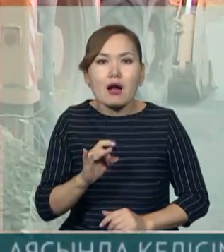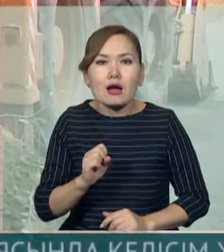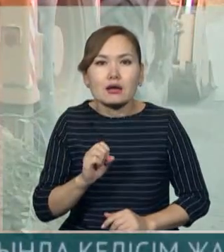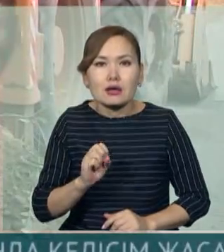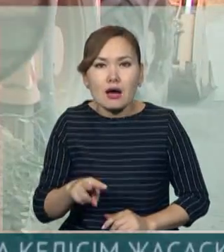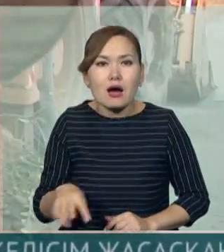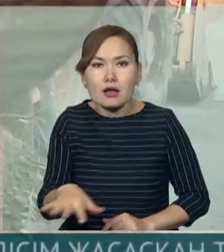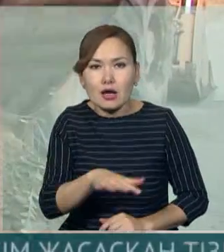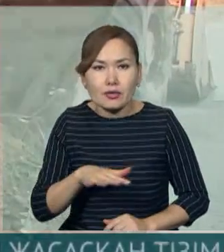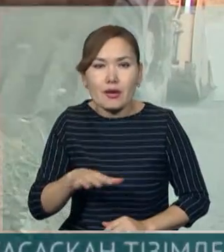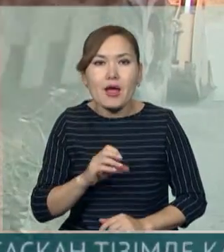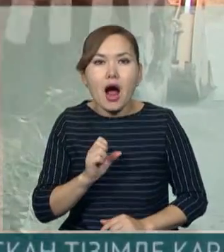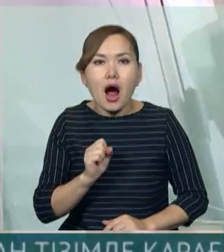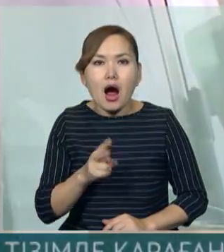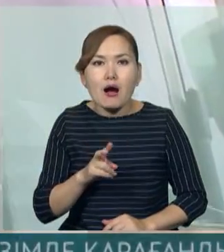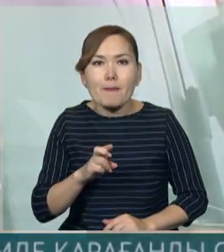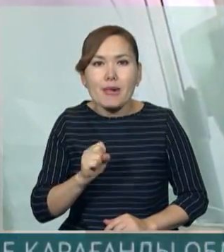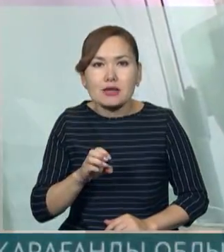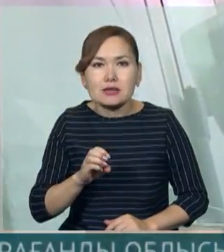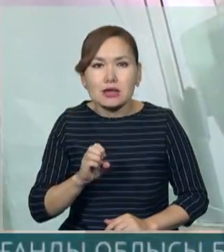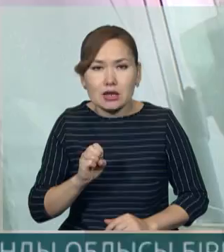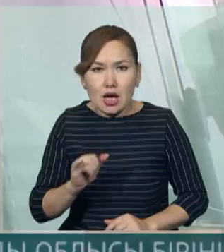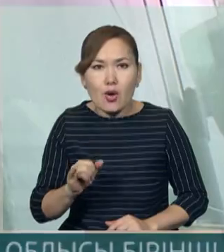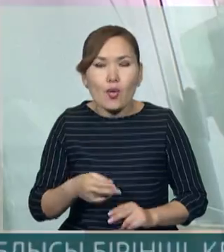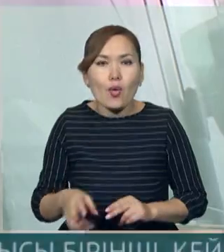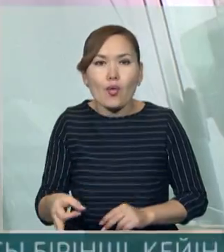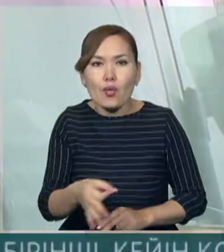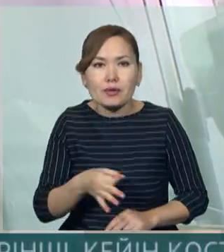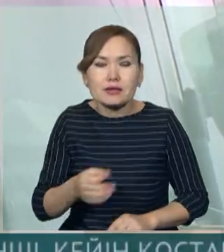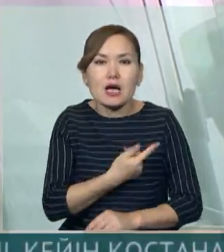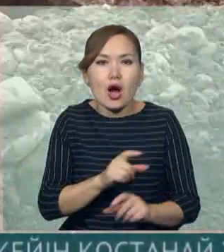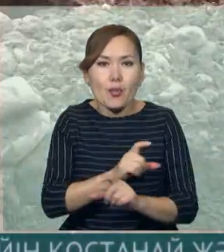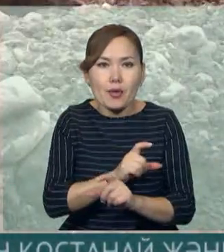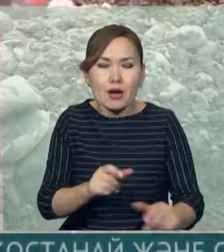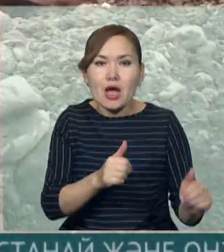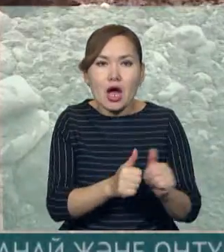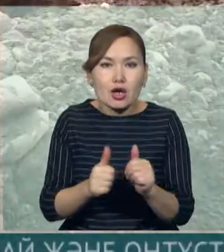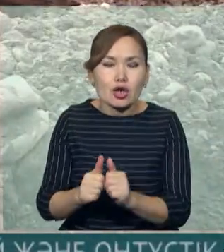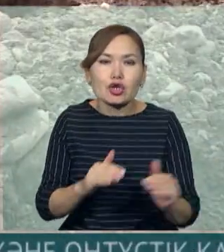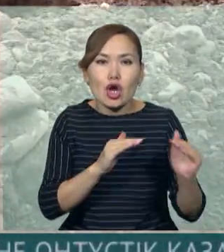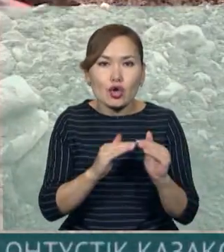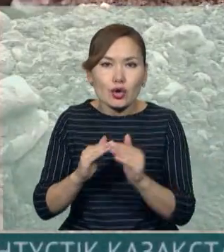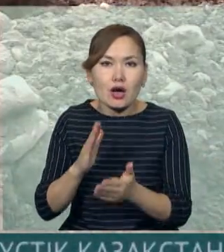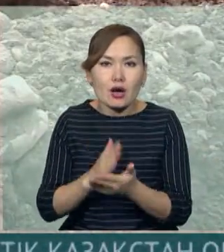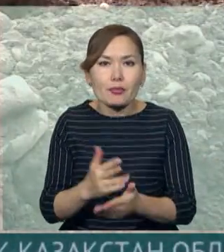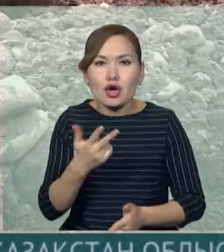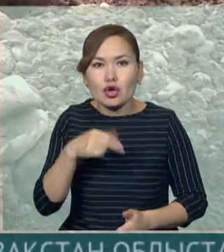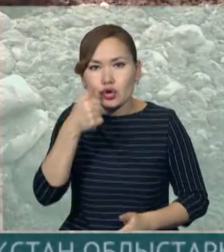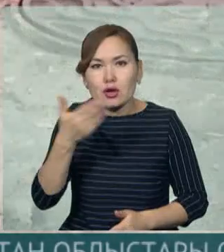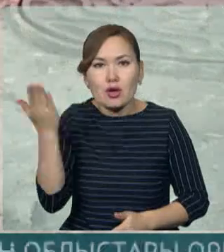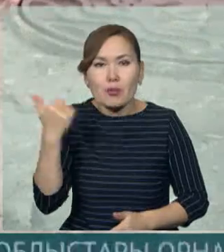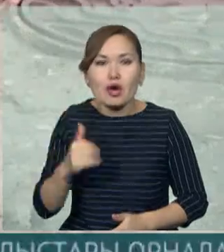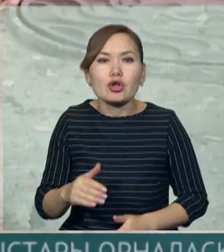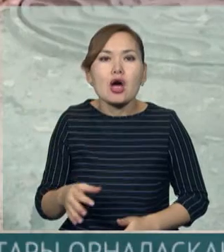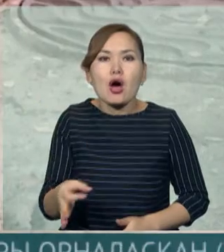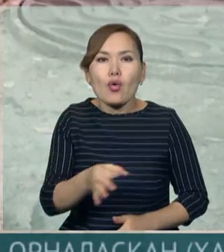Қаратал ықшамауданы мен Ақбастау, Қаратал көшелері және облыстық аурухана маңайындағы жеке үйлер бар. Бұдан 3 жыл бұрын облыста